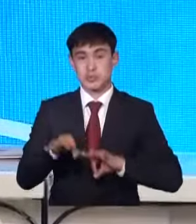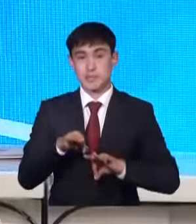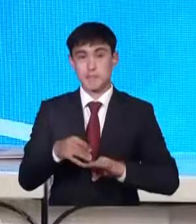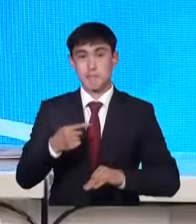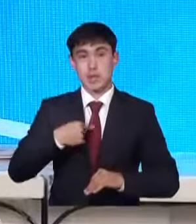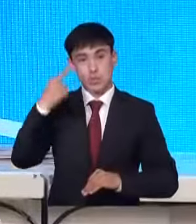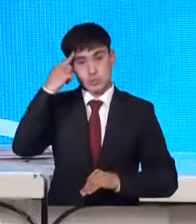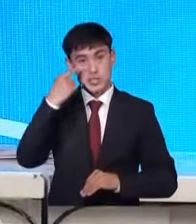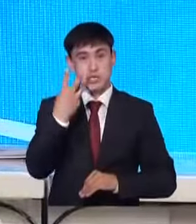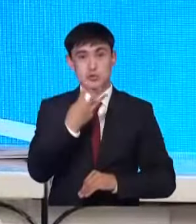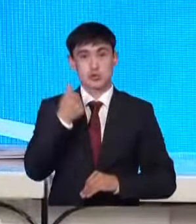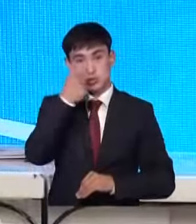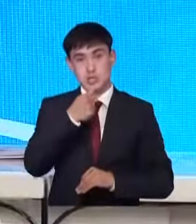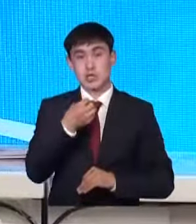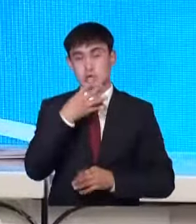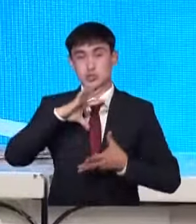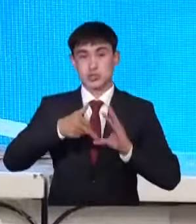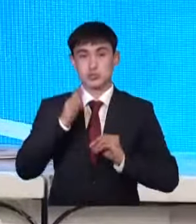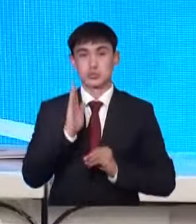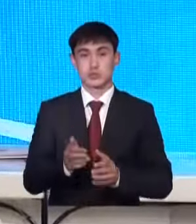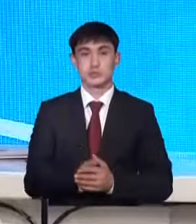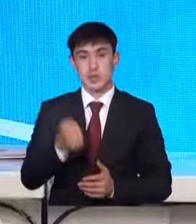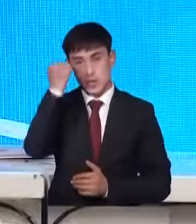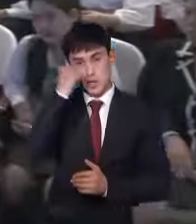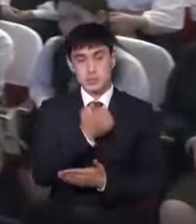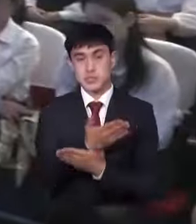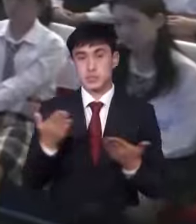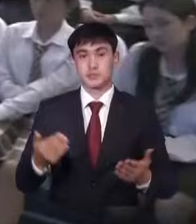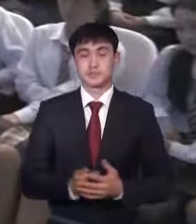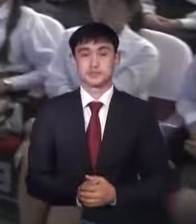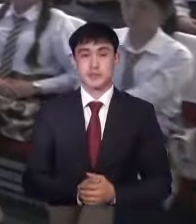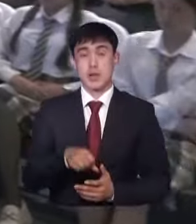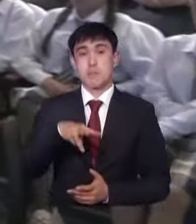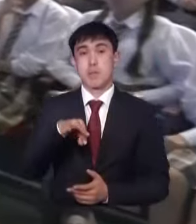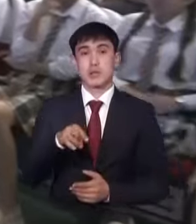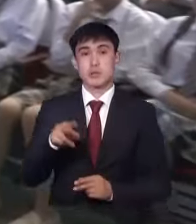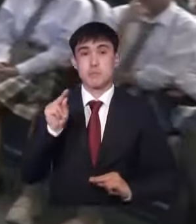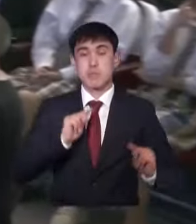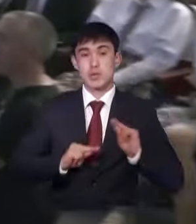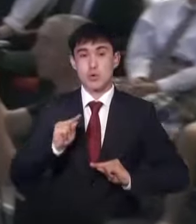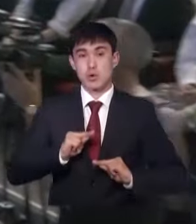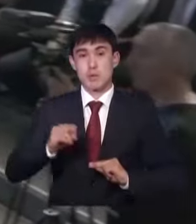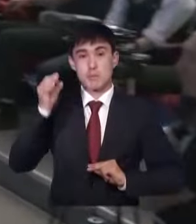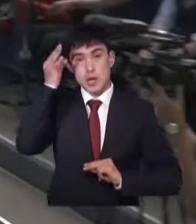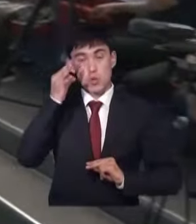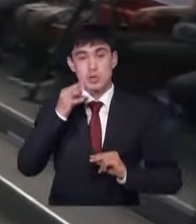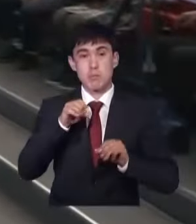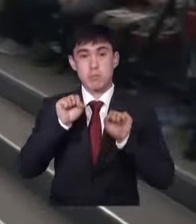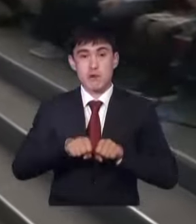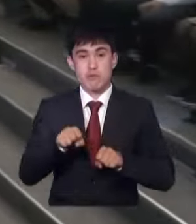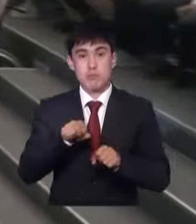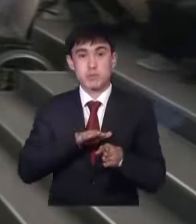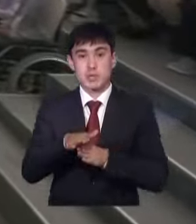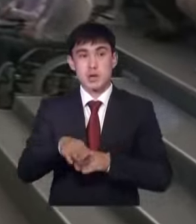менің ойымша бір 2-3 жылдан кейін жақсы нәтижелер шығады. Рахмет сіздерге. Менторлыққа педагогика, психология, құқық саласында білімі